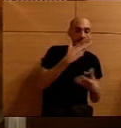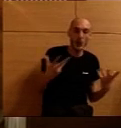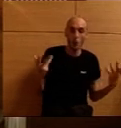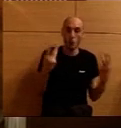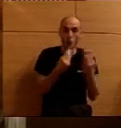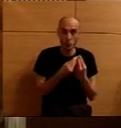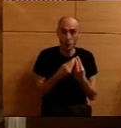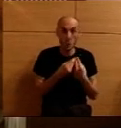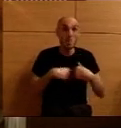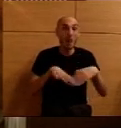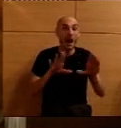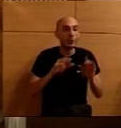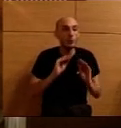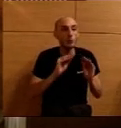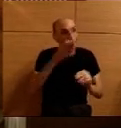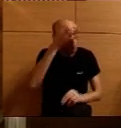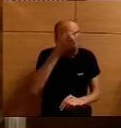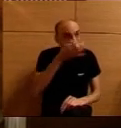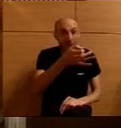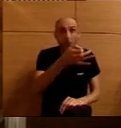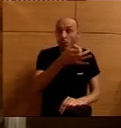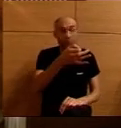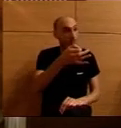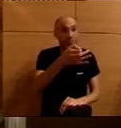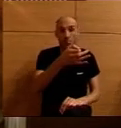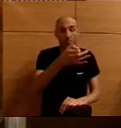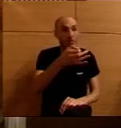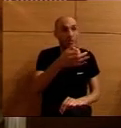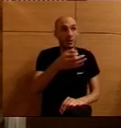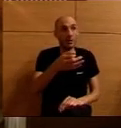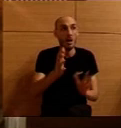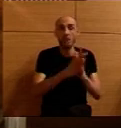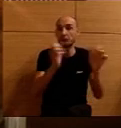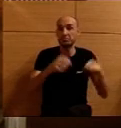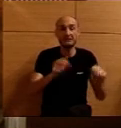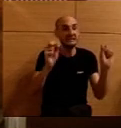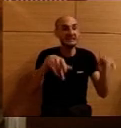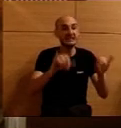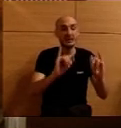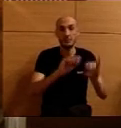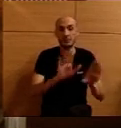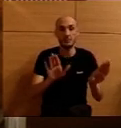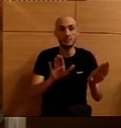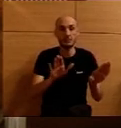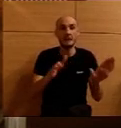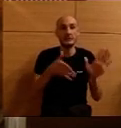Però el seu poble ni és soci, ni el volen com això. Faça-se veure